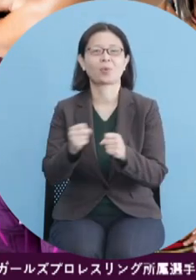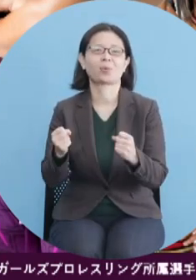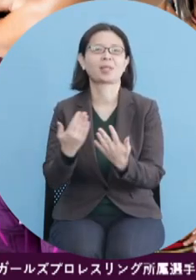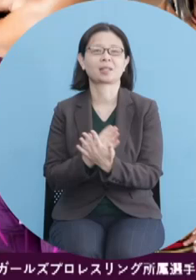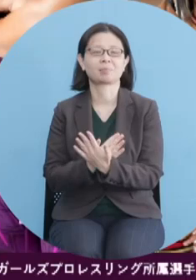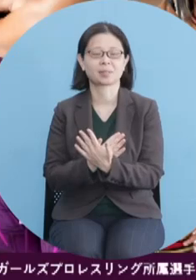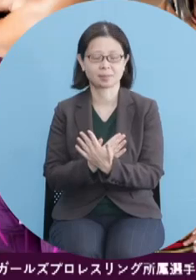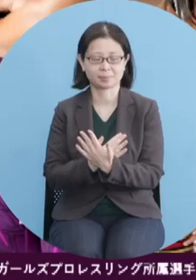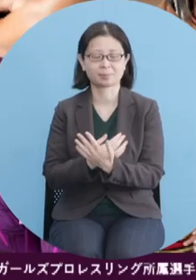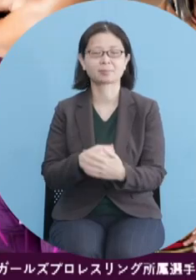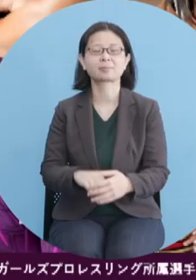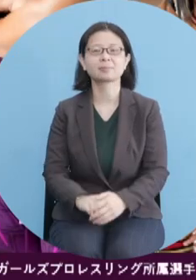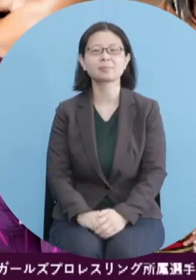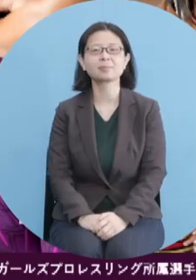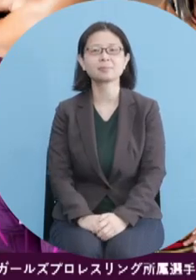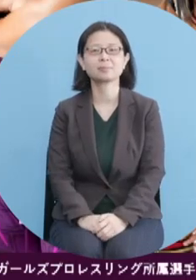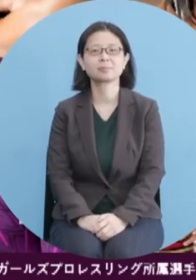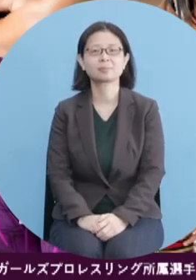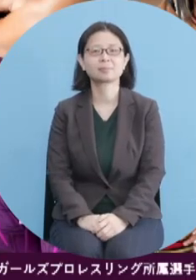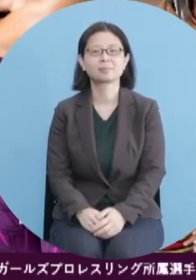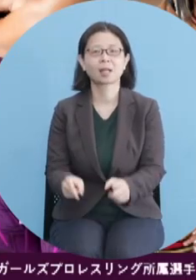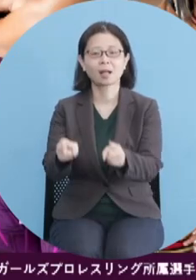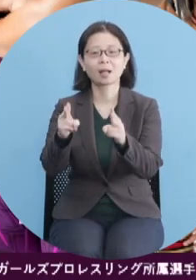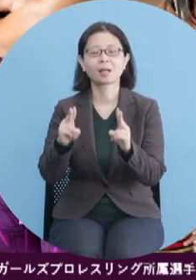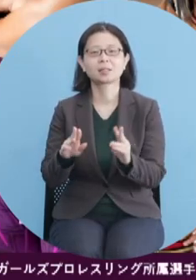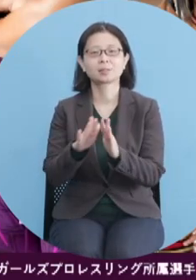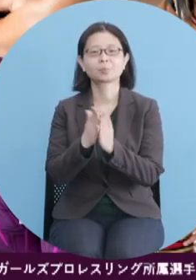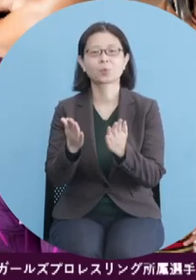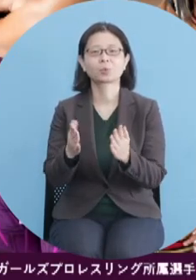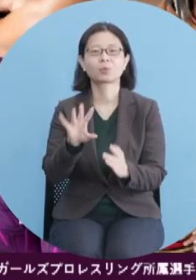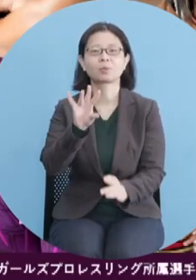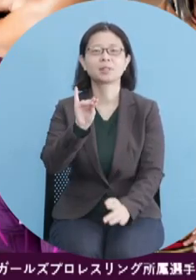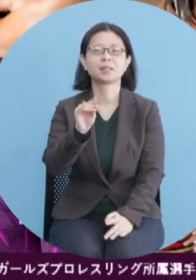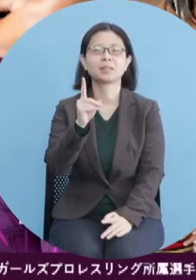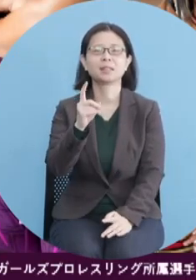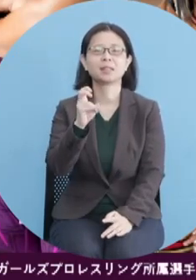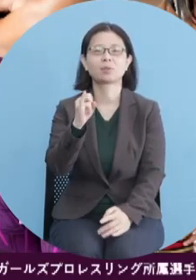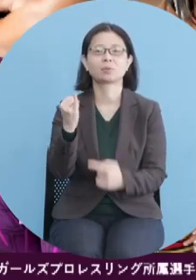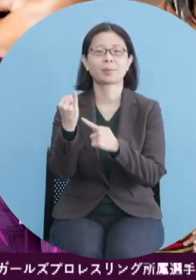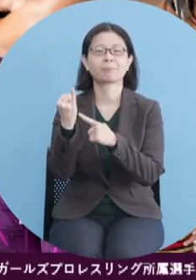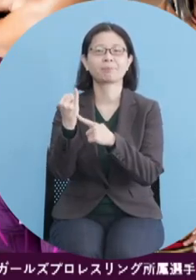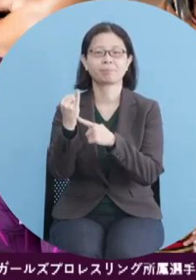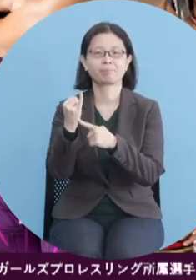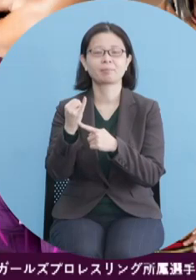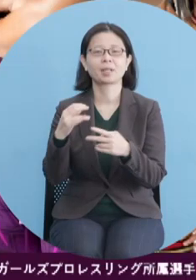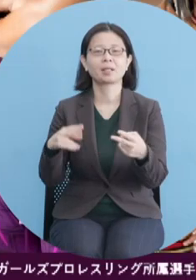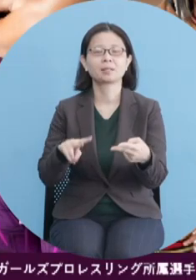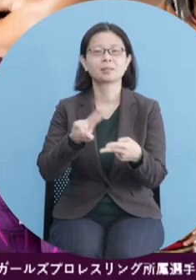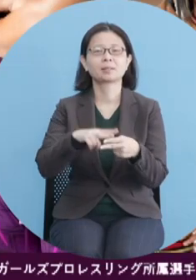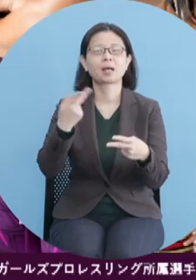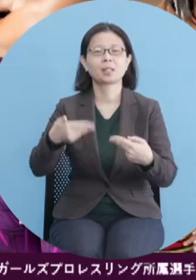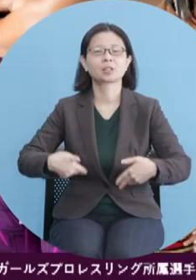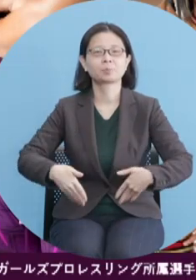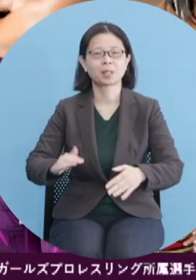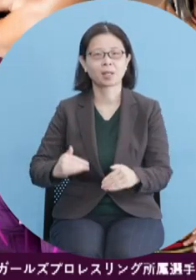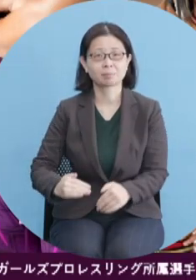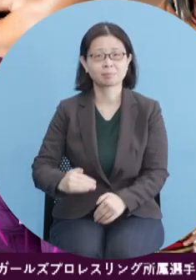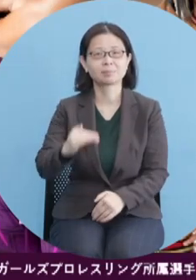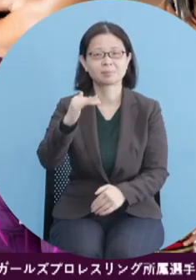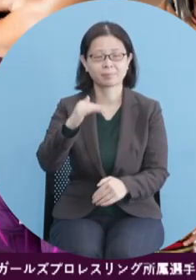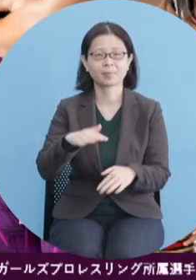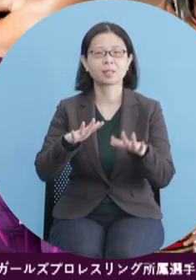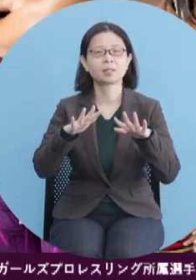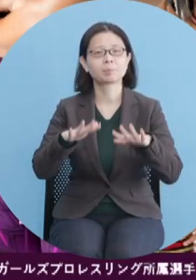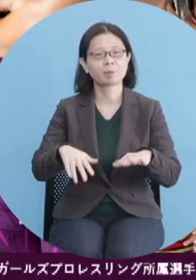ものでえございますえ橋本千選手さ市出身のプロレスラーでございまして